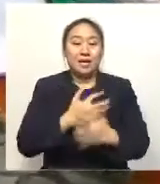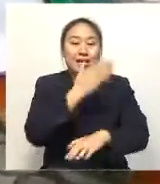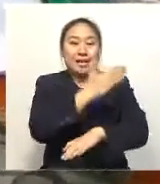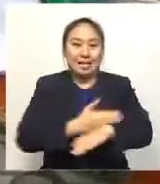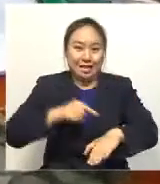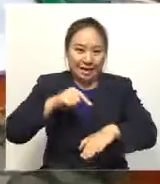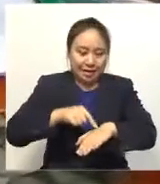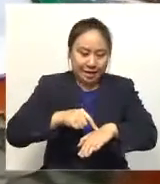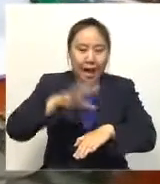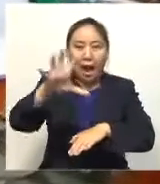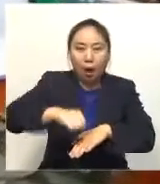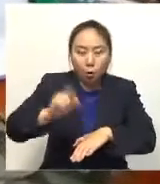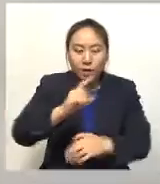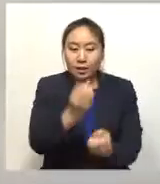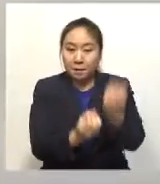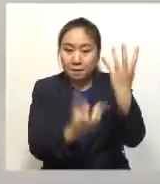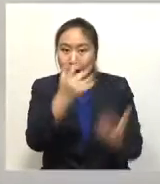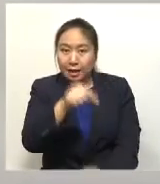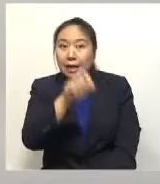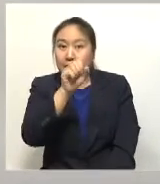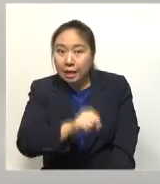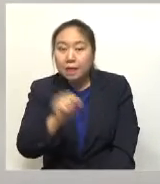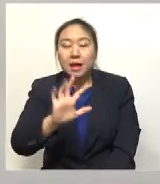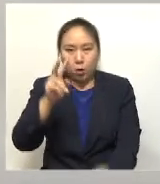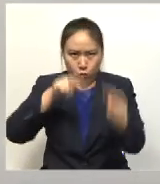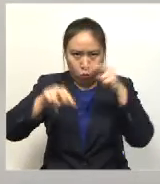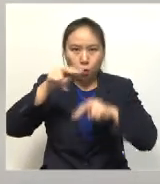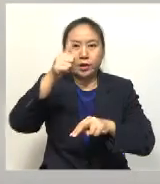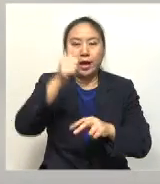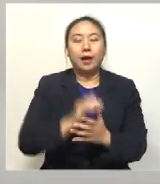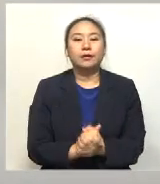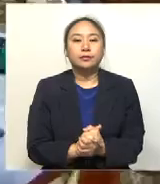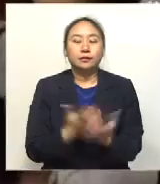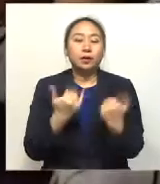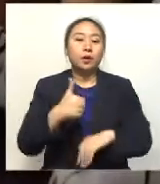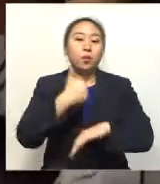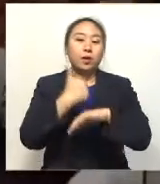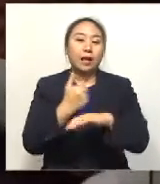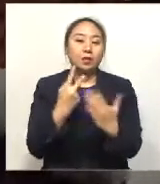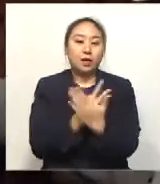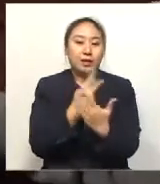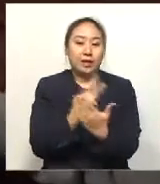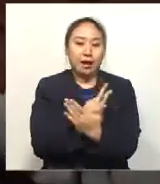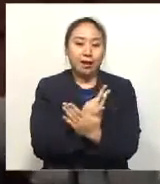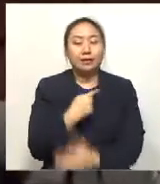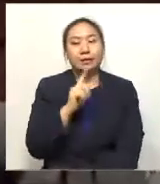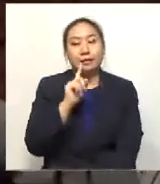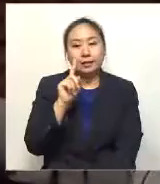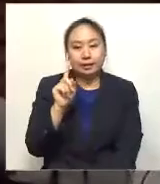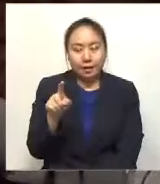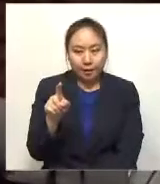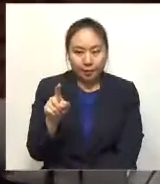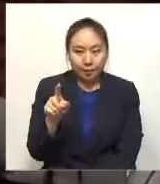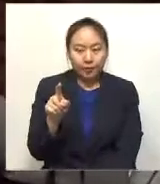ยมาจากพื้นที่อุทยานหรือไม่ไปถามทางผู้ราชการจังหวัดกาญจนบุรีกันบ้างนะคะนายจิรเกียรติ